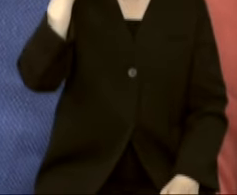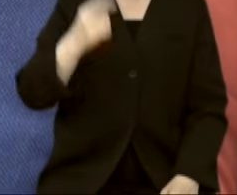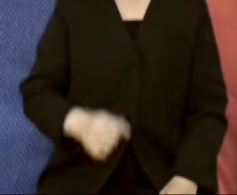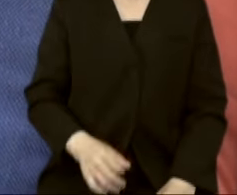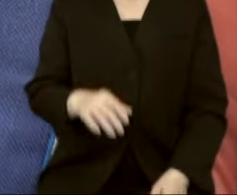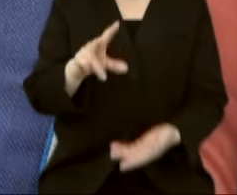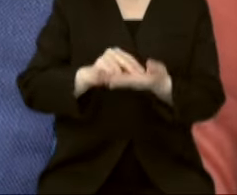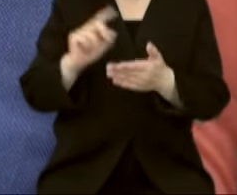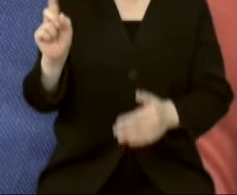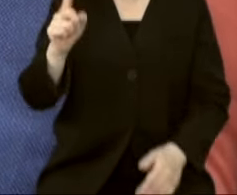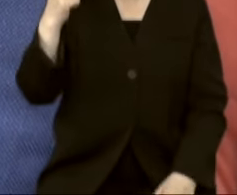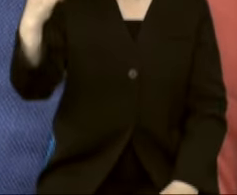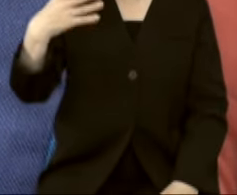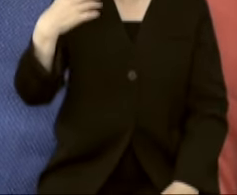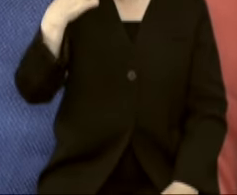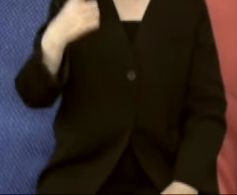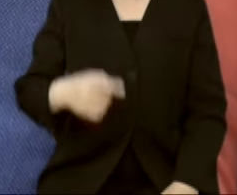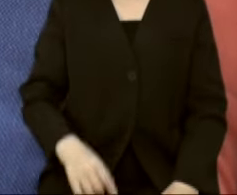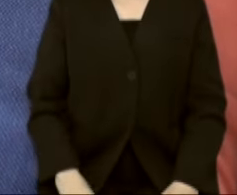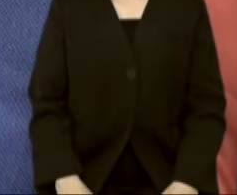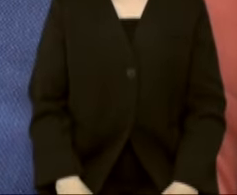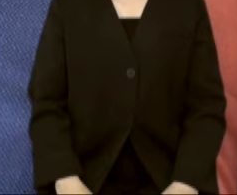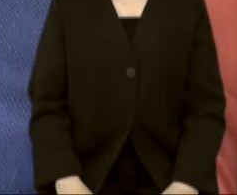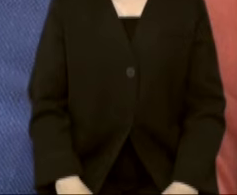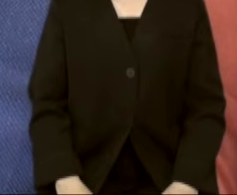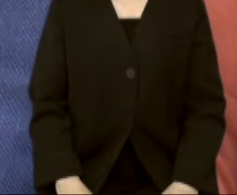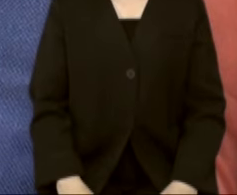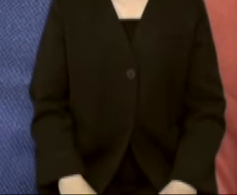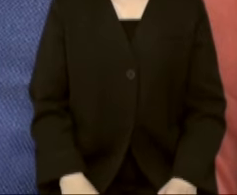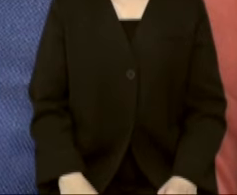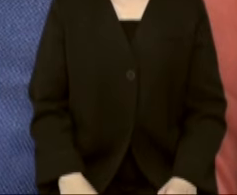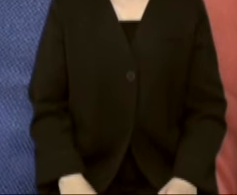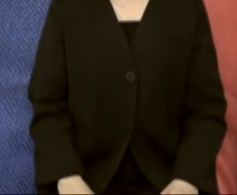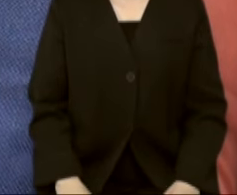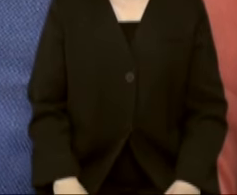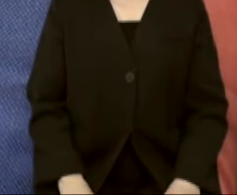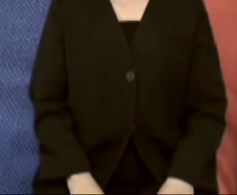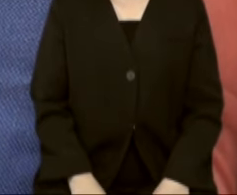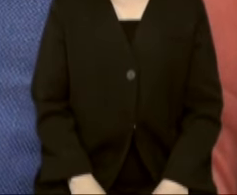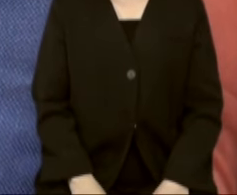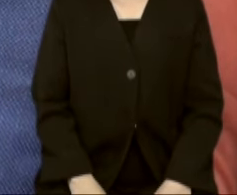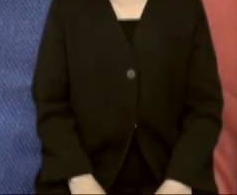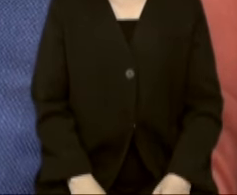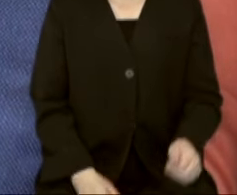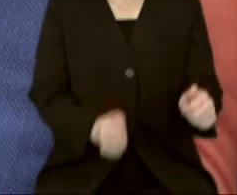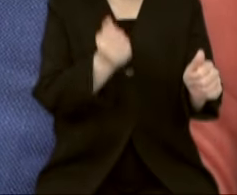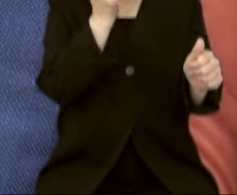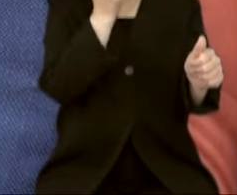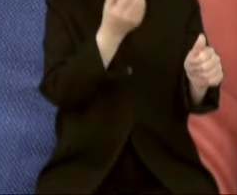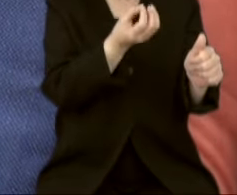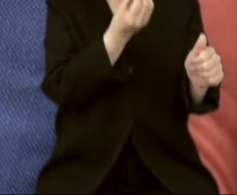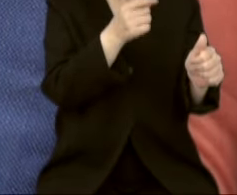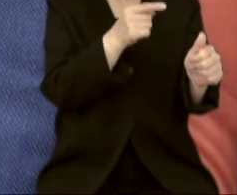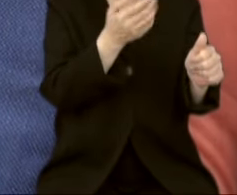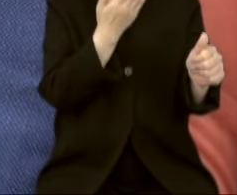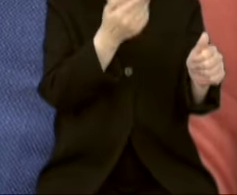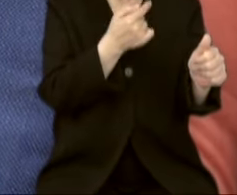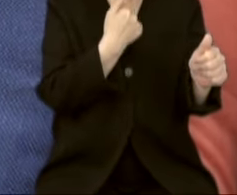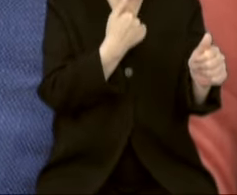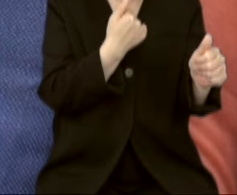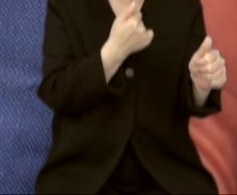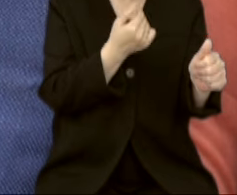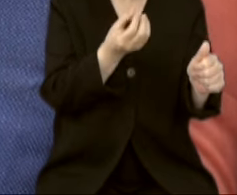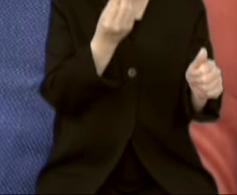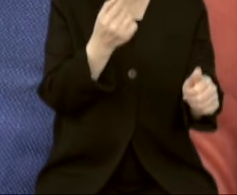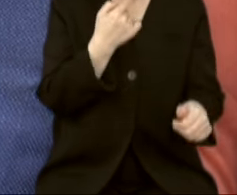왜 울어요? 무슨 문제 있어요? 말씀하세요. 그 아저씨가 얘기하는 거, 까띵가 얘기하는 거. 그날 당신이 그 사탕을 먹었어요?